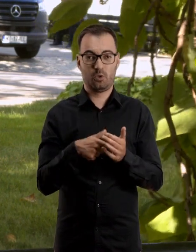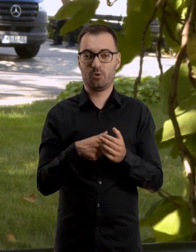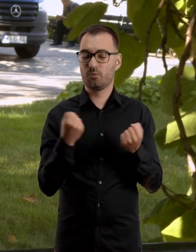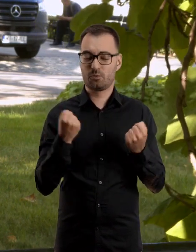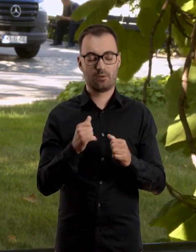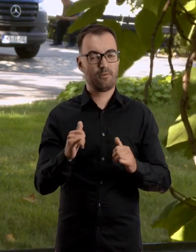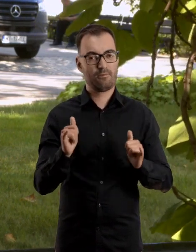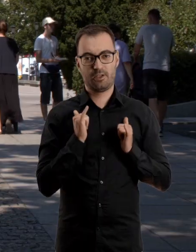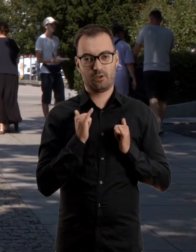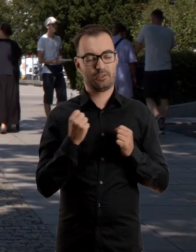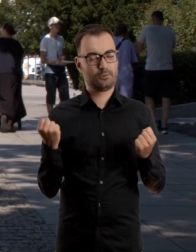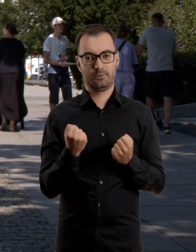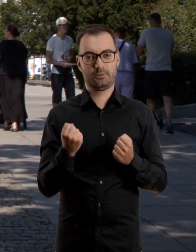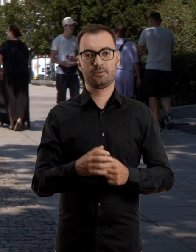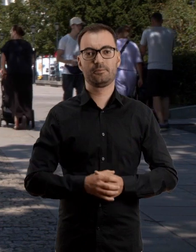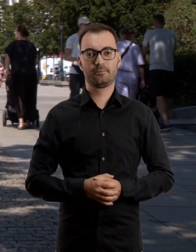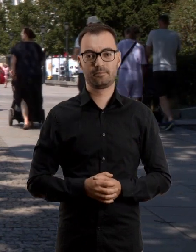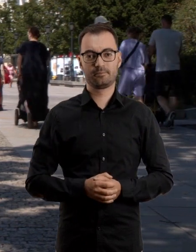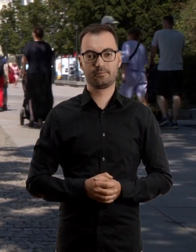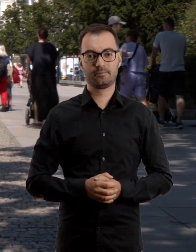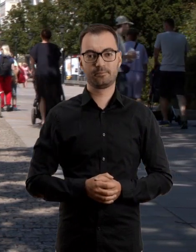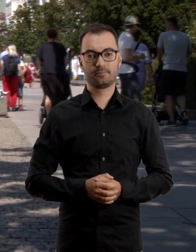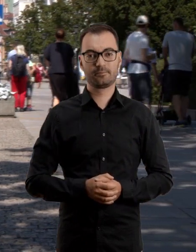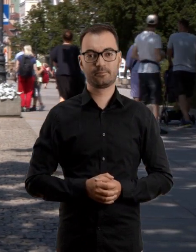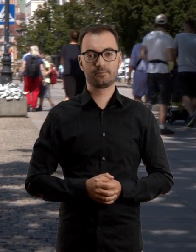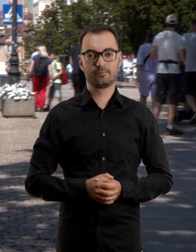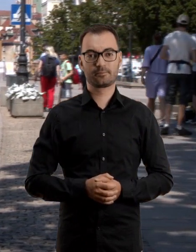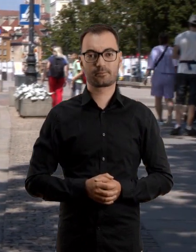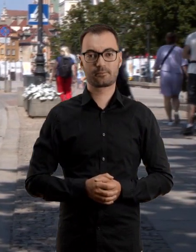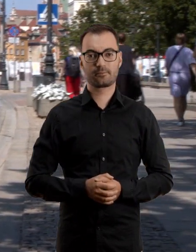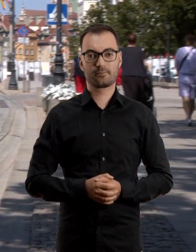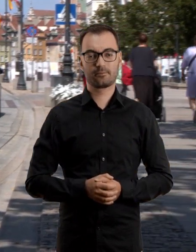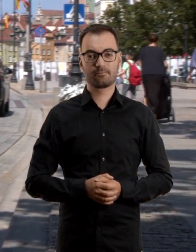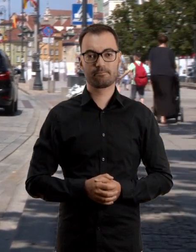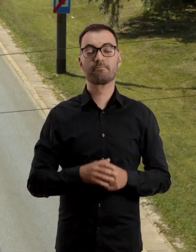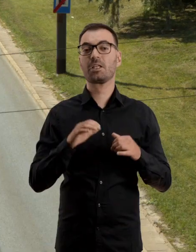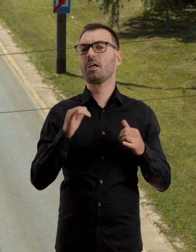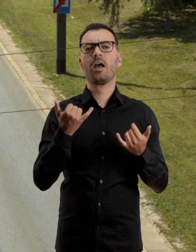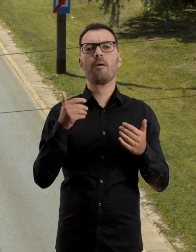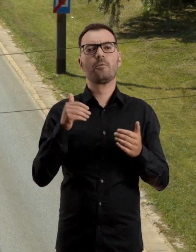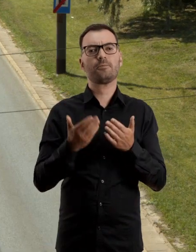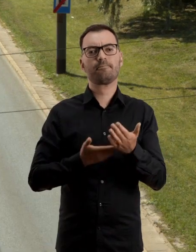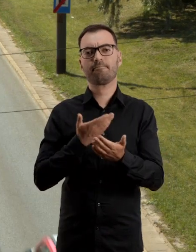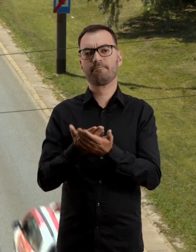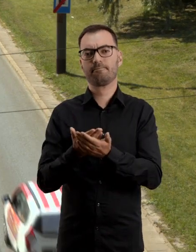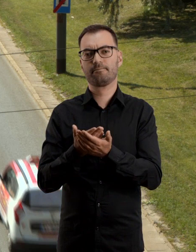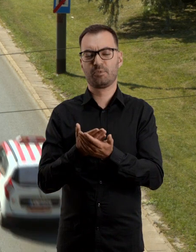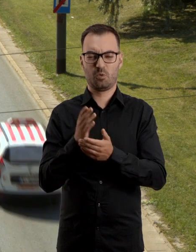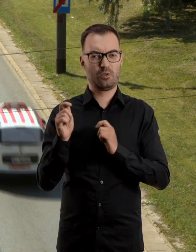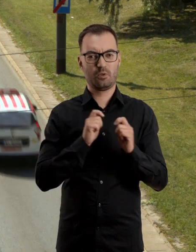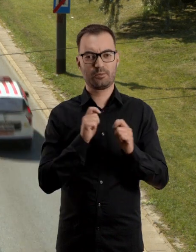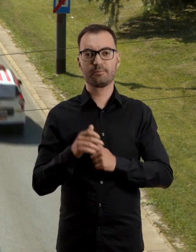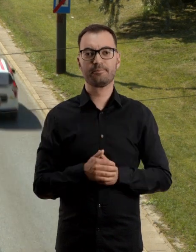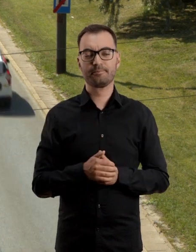jest olbrzymie udogodnienie. Mówi Tomasz Nurzyński. Podstawą ubiegania się o prawo do korzystania z